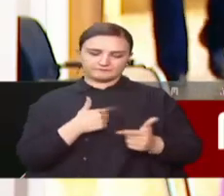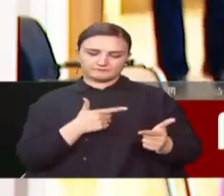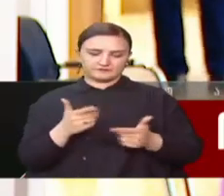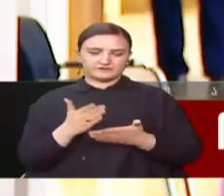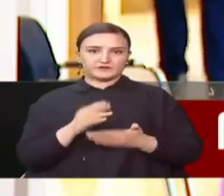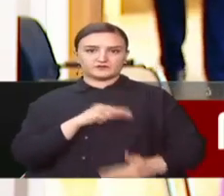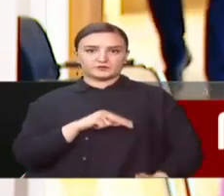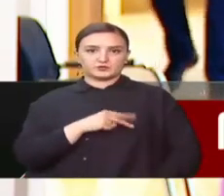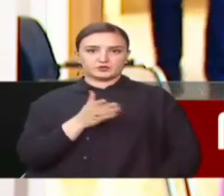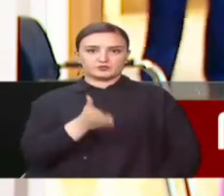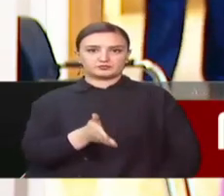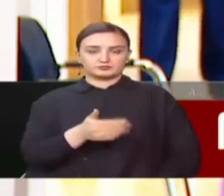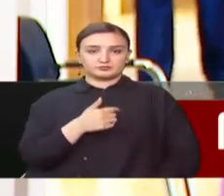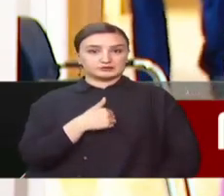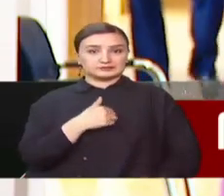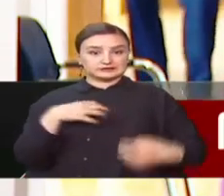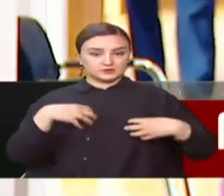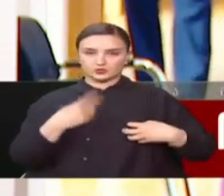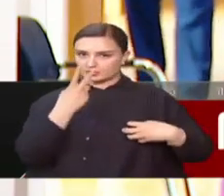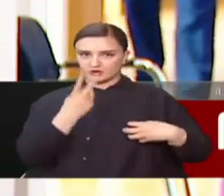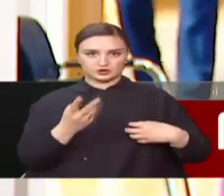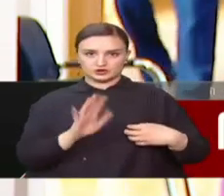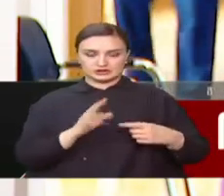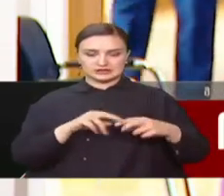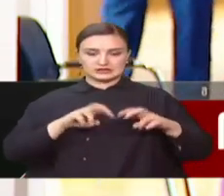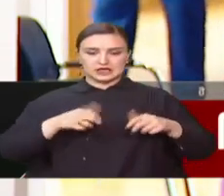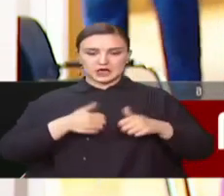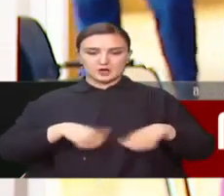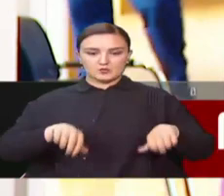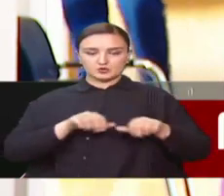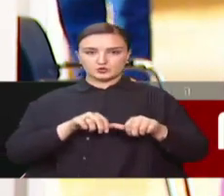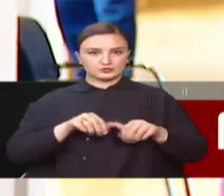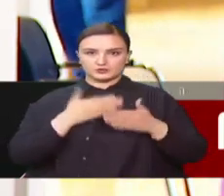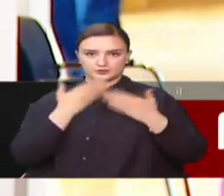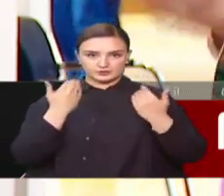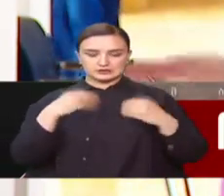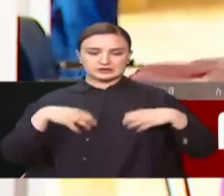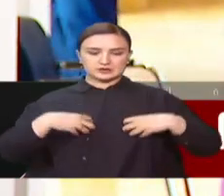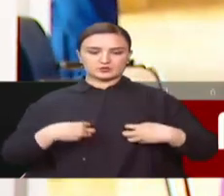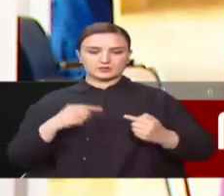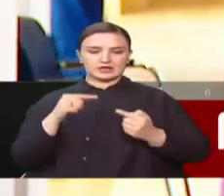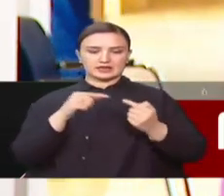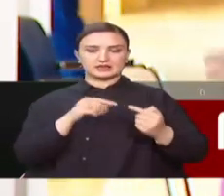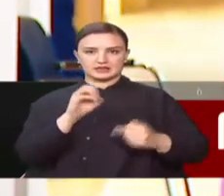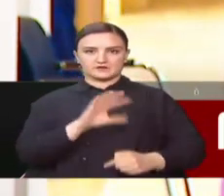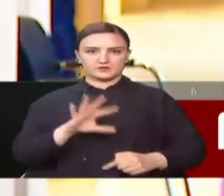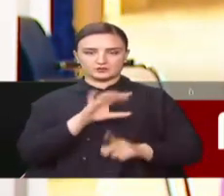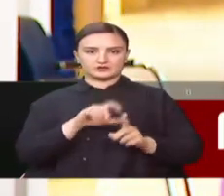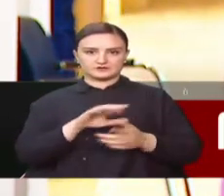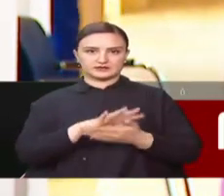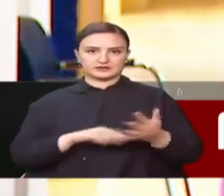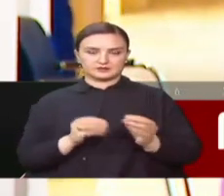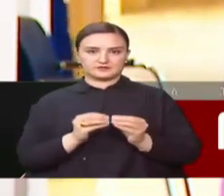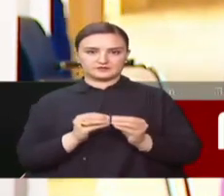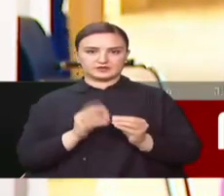ვიმუშაო, მაგრამ სამწუხაროდ ეს არ ჩანს, სამწუხაროდ საგამოძიებო კომისიას აგდებენ და სამწუხაროდ კვლავ ესე ანტიდასალური, ასე ვთქვათ, რიტორიკა